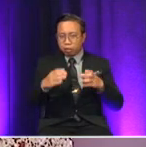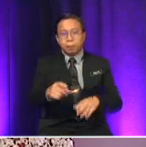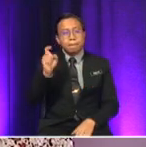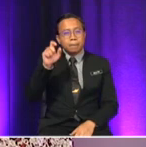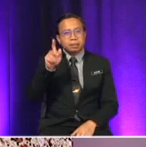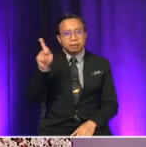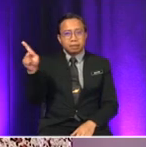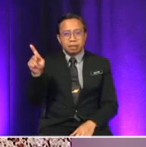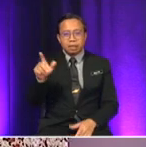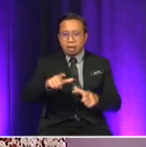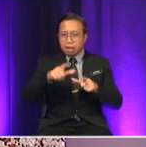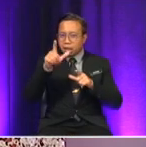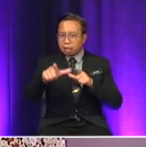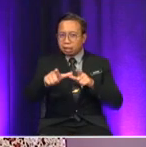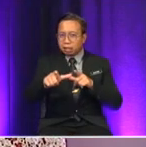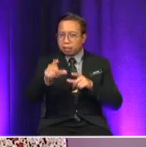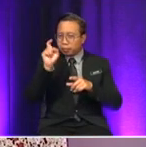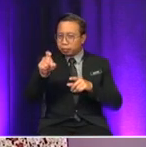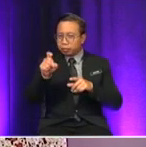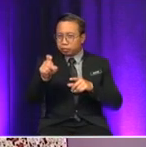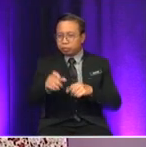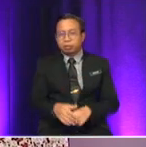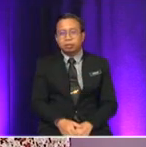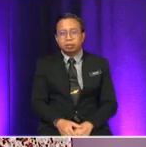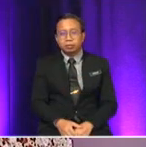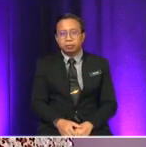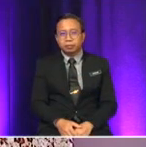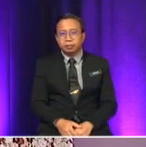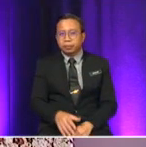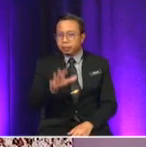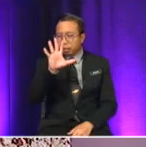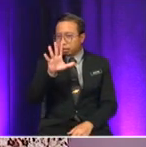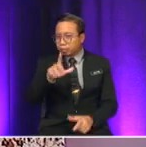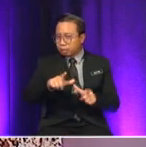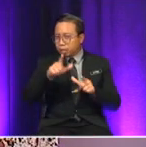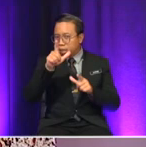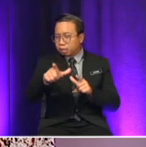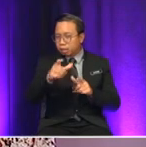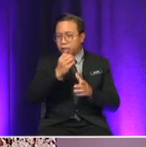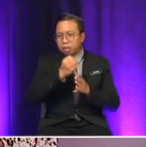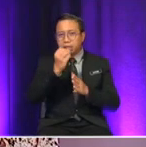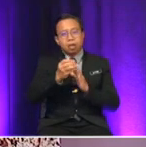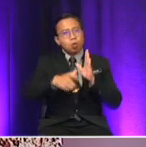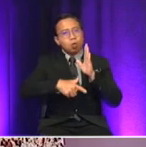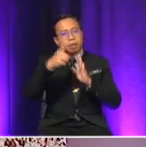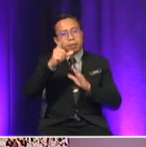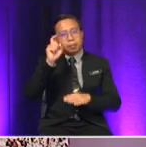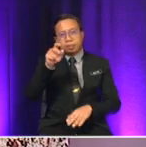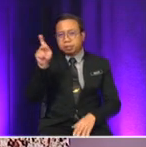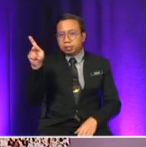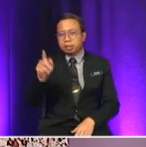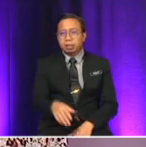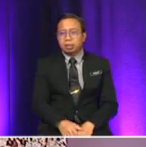pastikan langkah pelaksanaan itu mestilah sekurang-kurangnya 5 langkah ataupun lebih dan pastikan